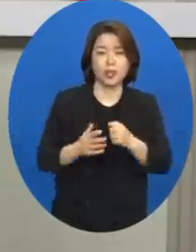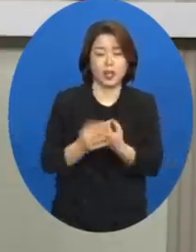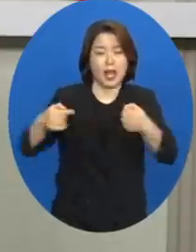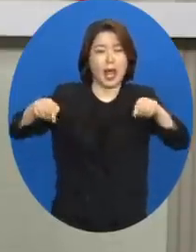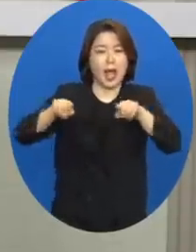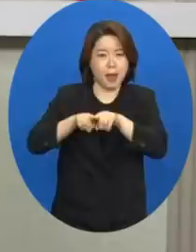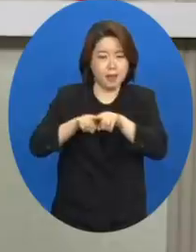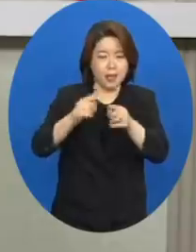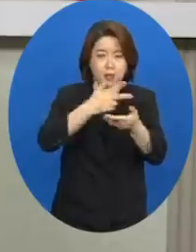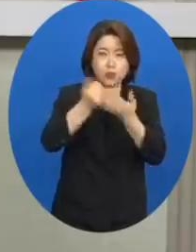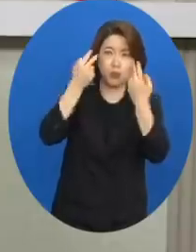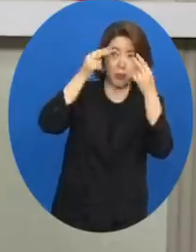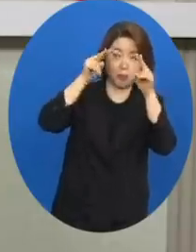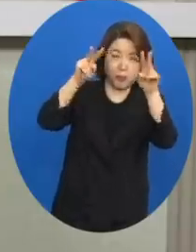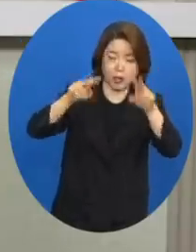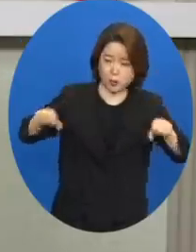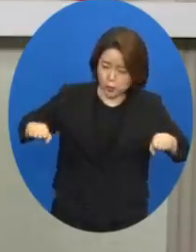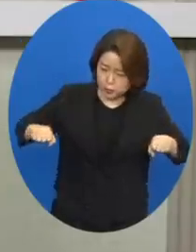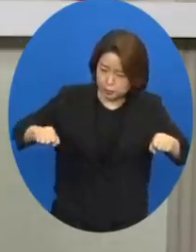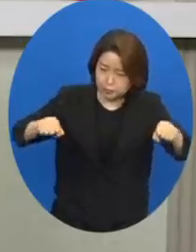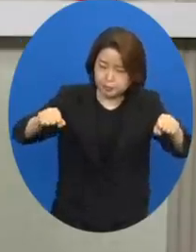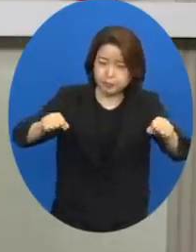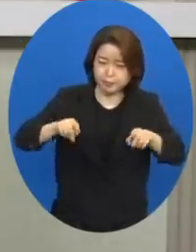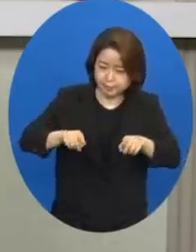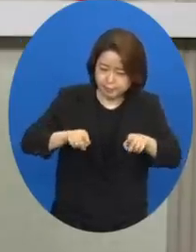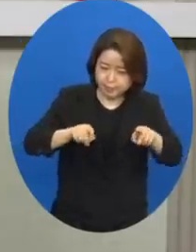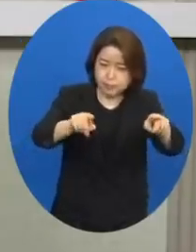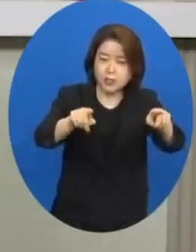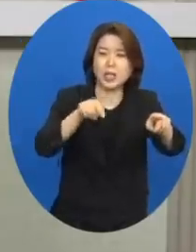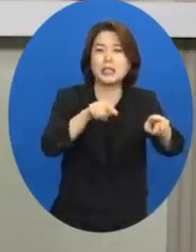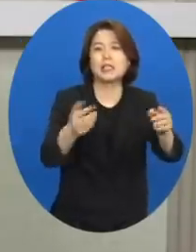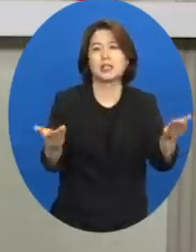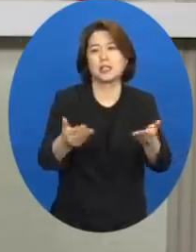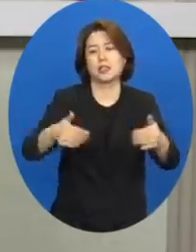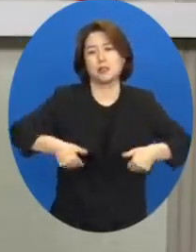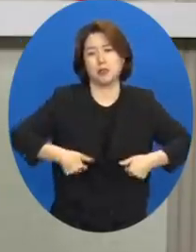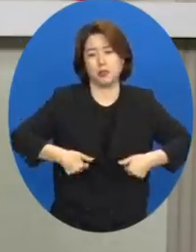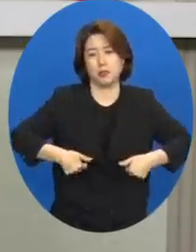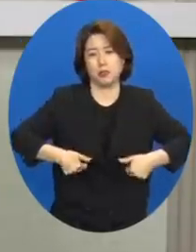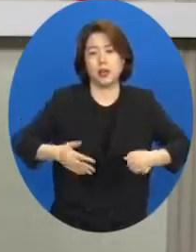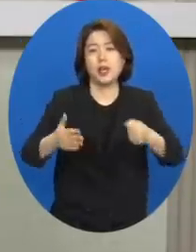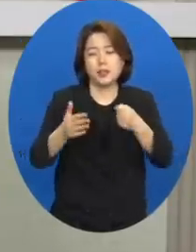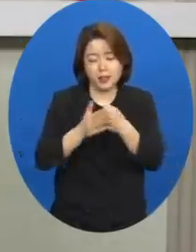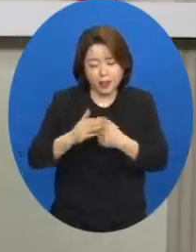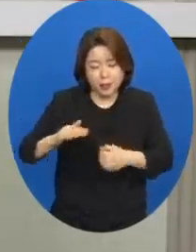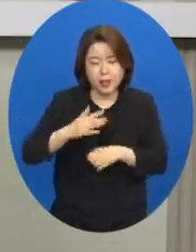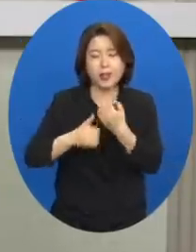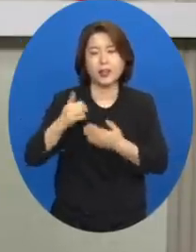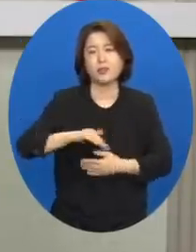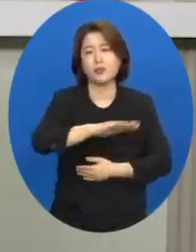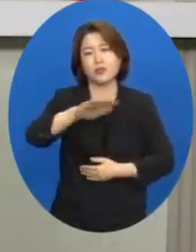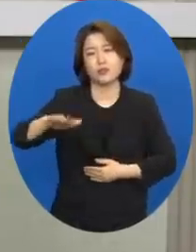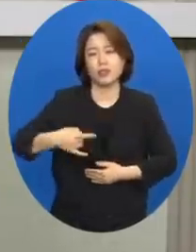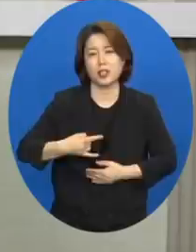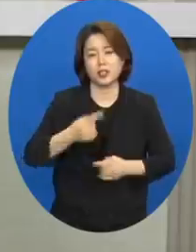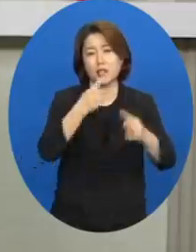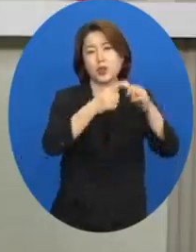주님을 바라보고 나가는 일이 필요합니다 그래서 하나님이 우리에게 교회를 주신 것입니다